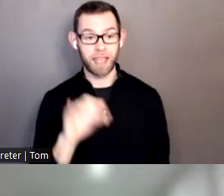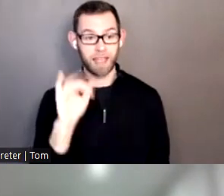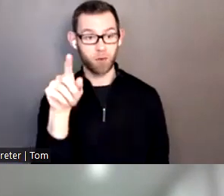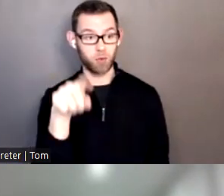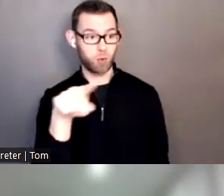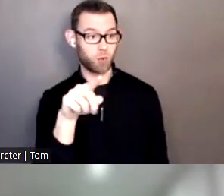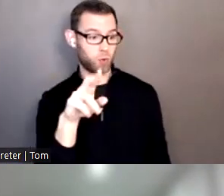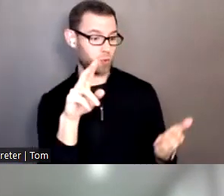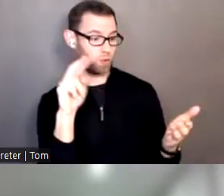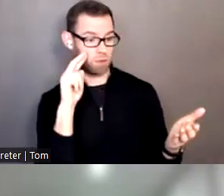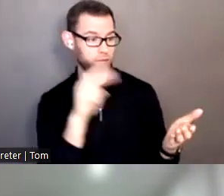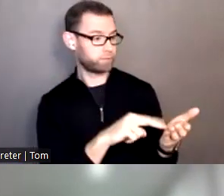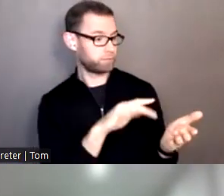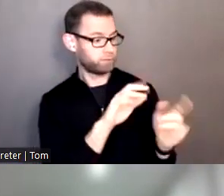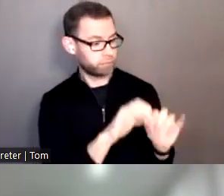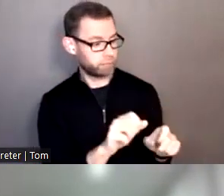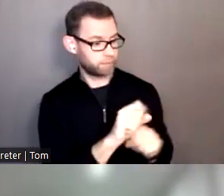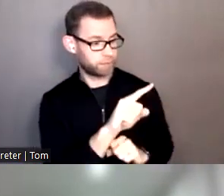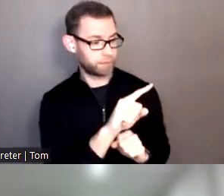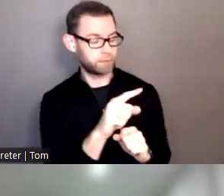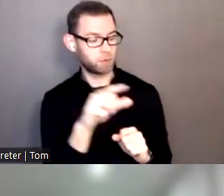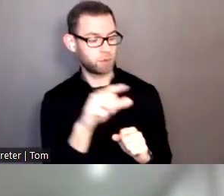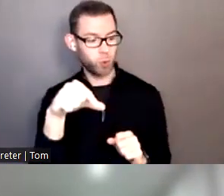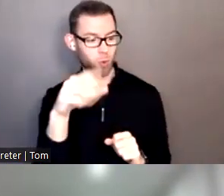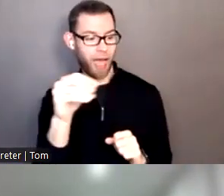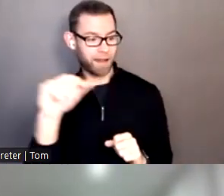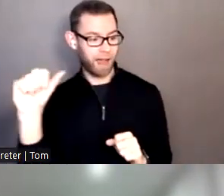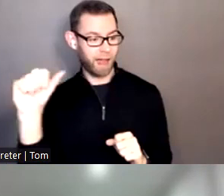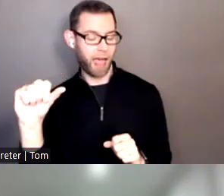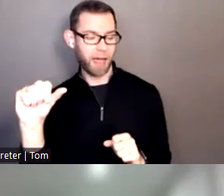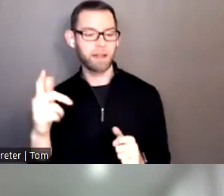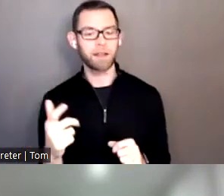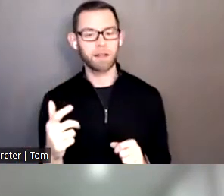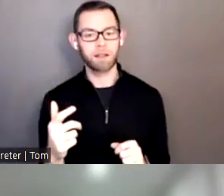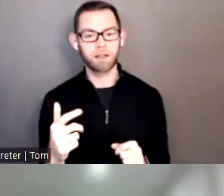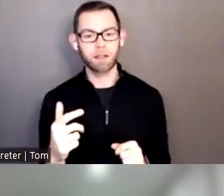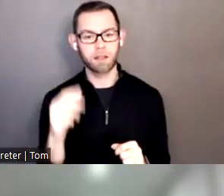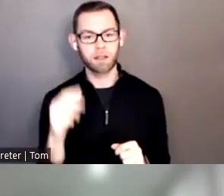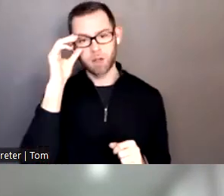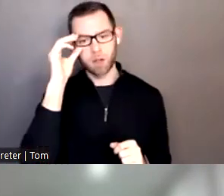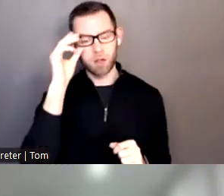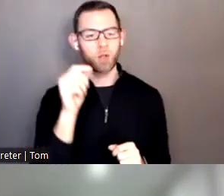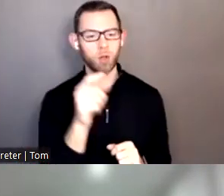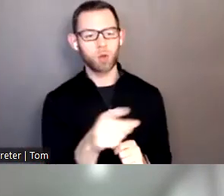button, Valerie will also give you the option of asking the question yourself if you so choose to do.